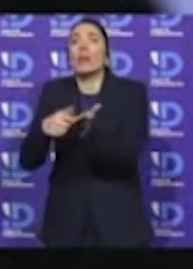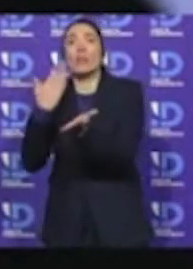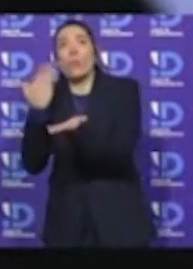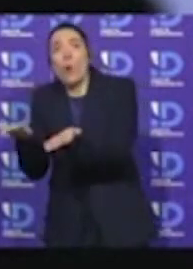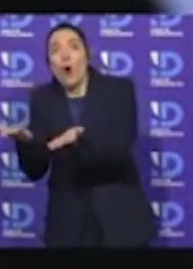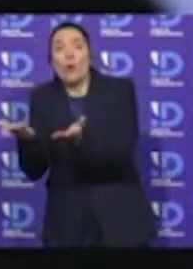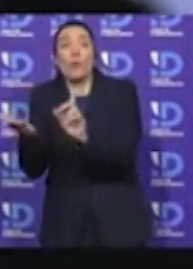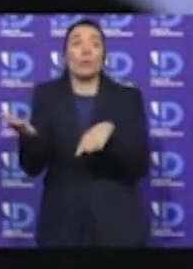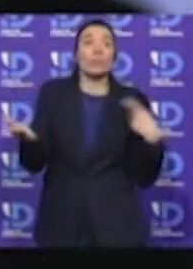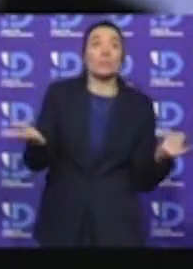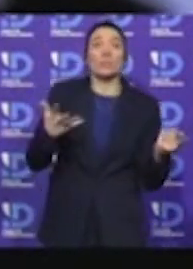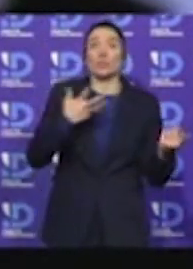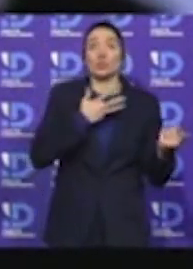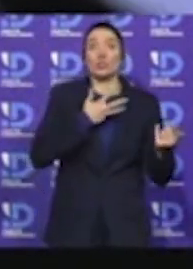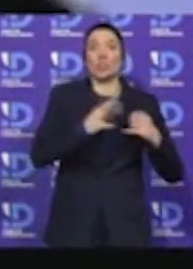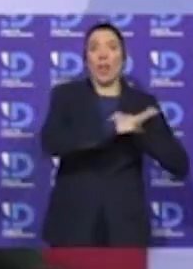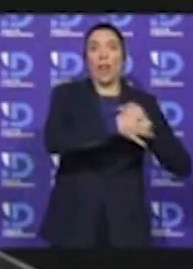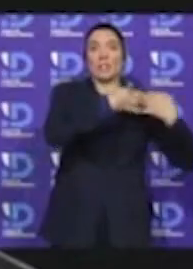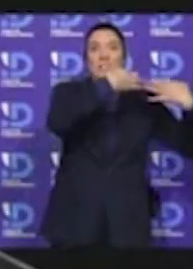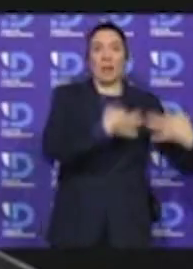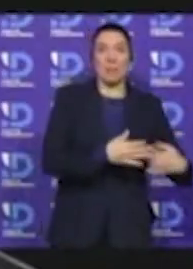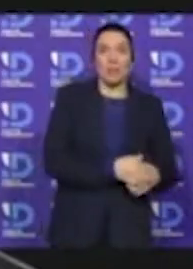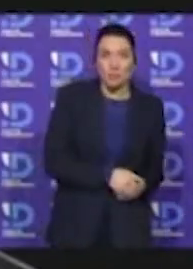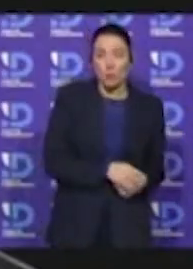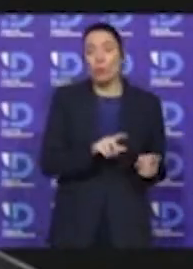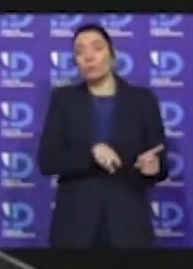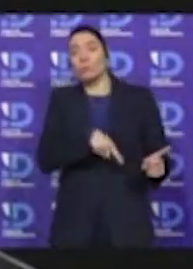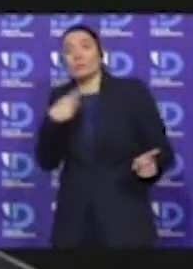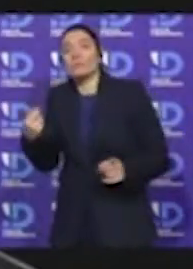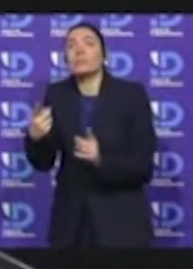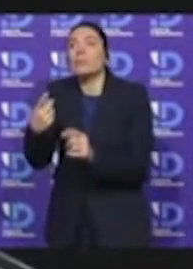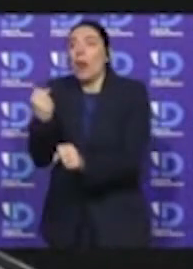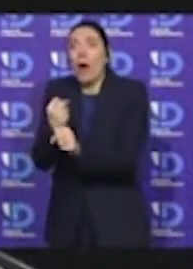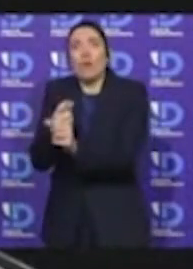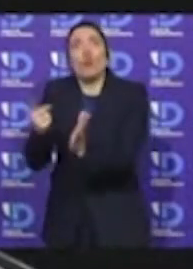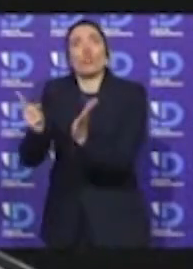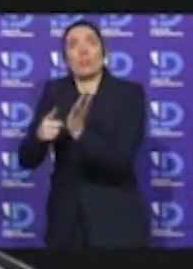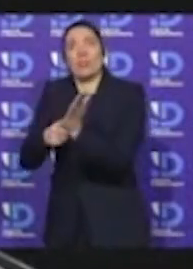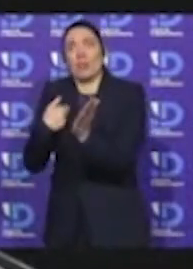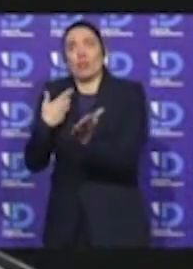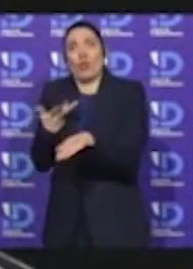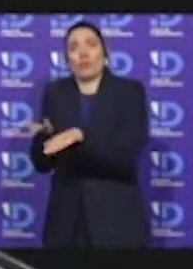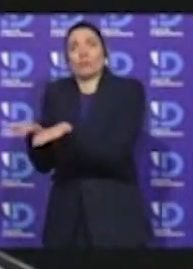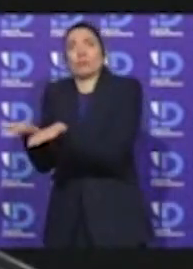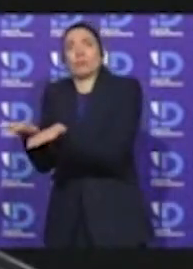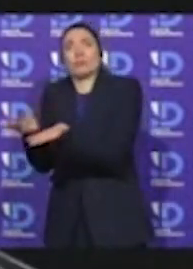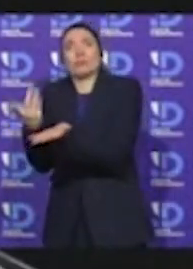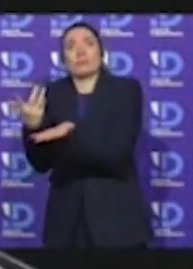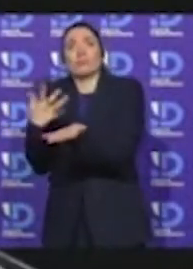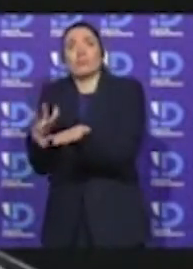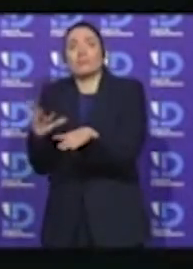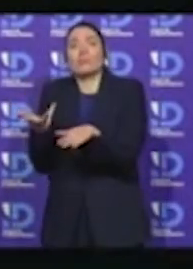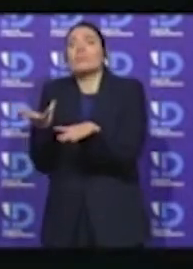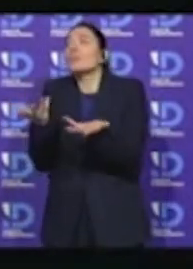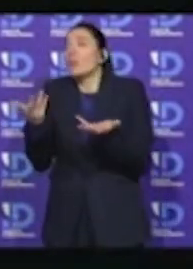parte l'estremismo da una parte il diritto al lavoro e io ho sentito con piacere che nessuno